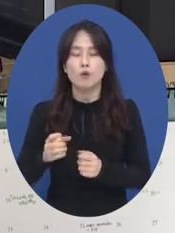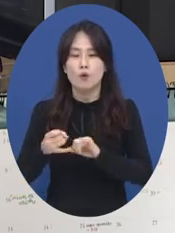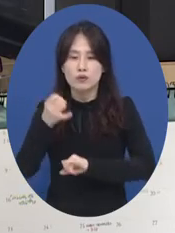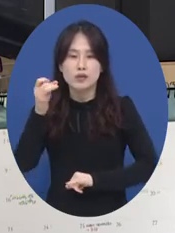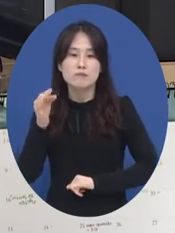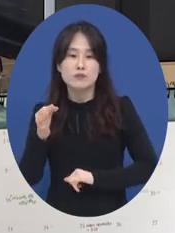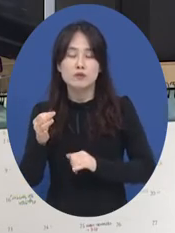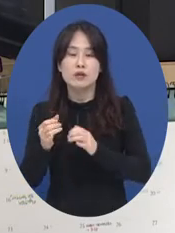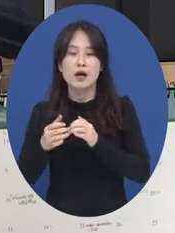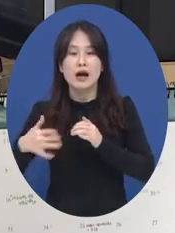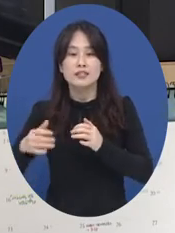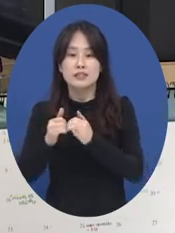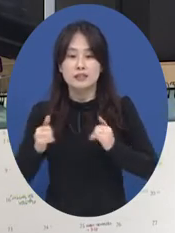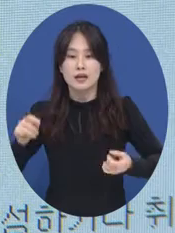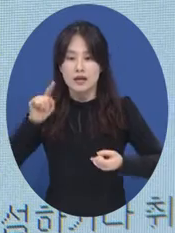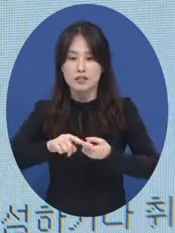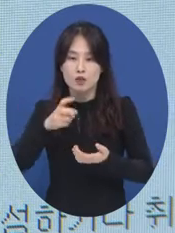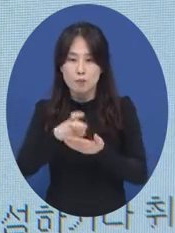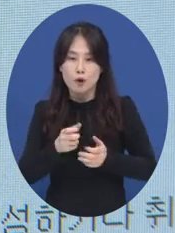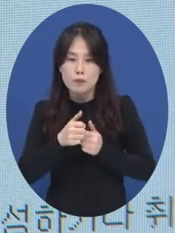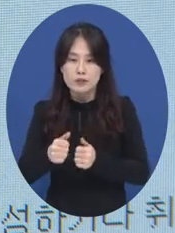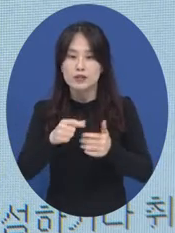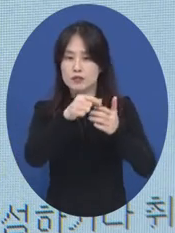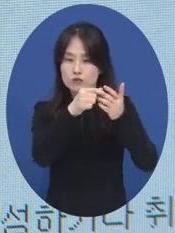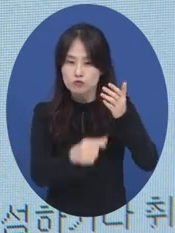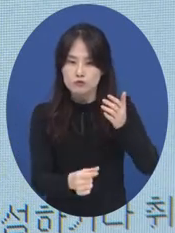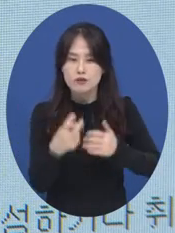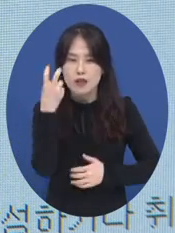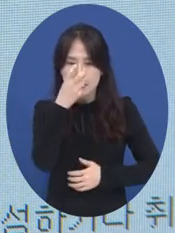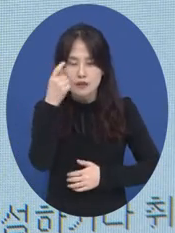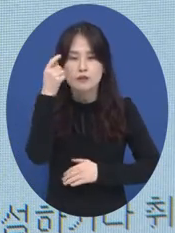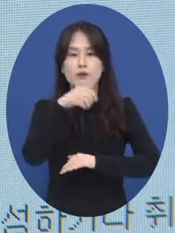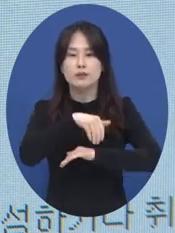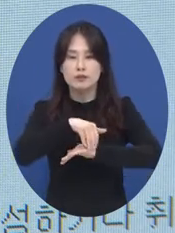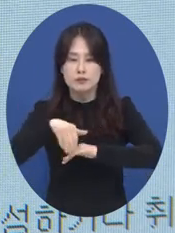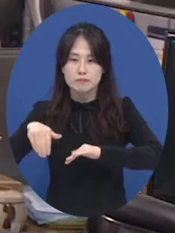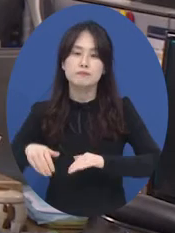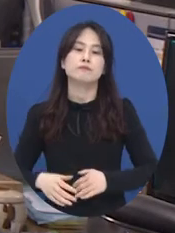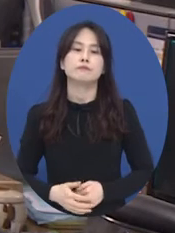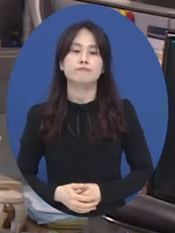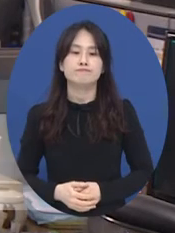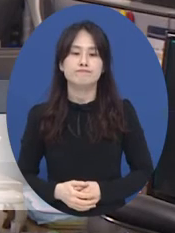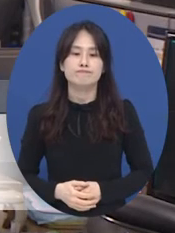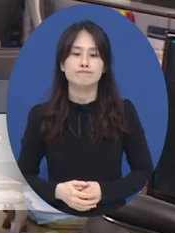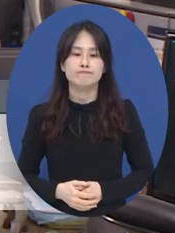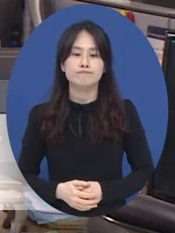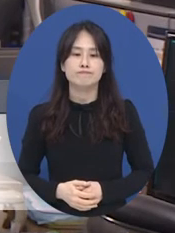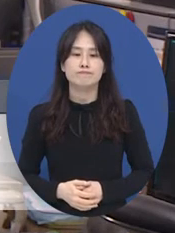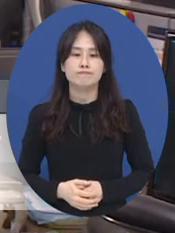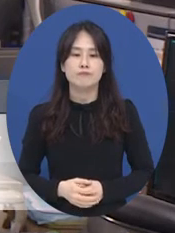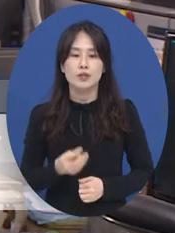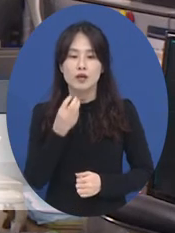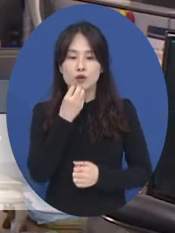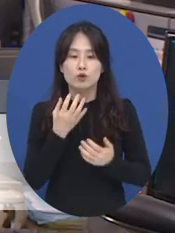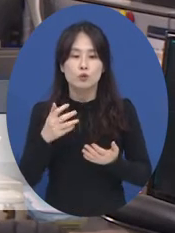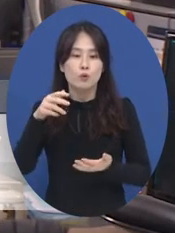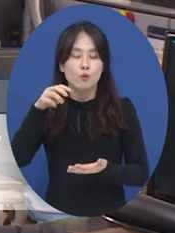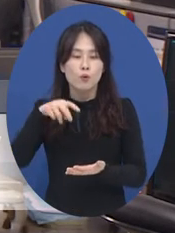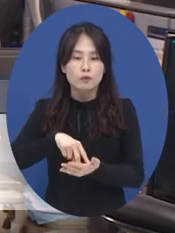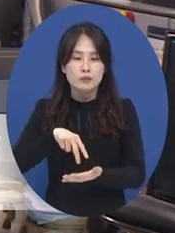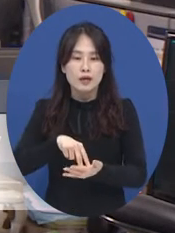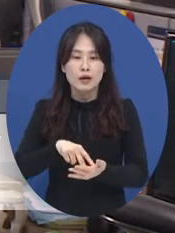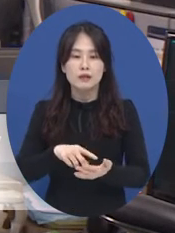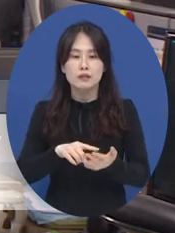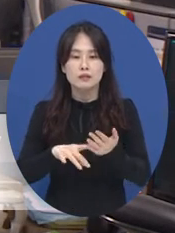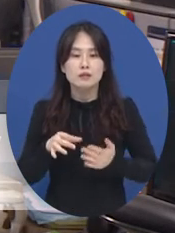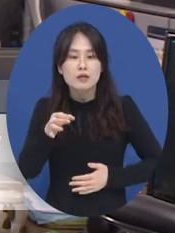지방세 징수 법에 따라 순차적으로 출시 믈 진행할 계획입니다 경기도에서는 세금을